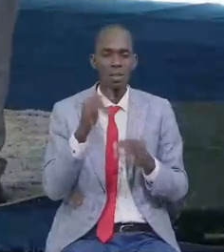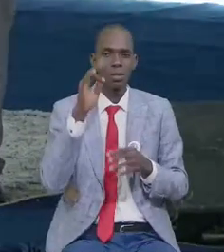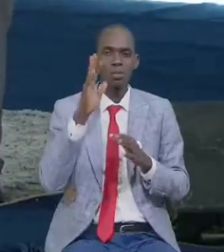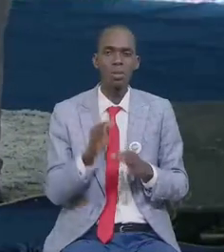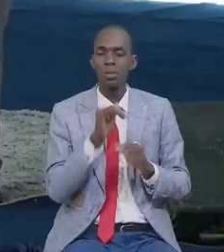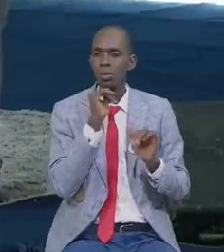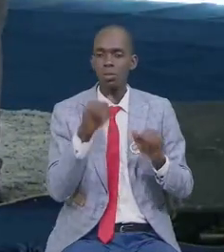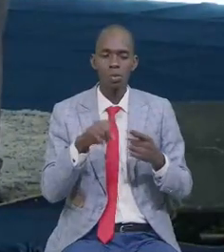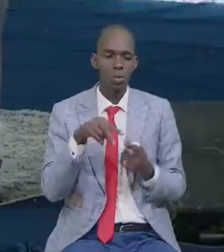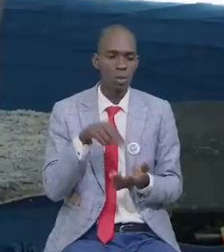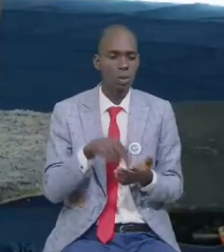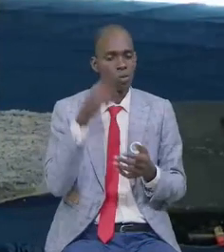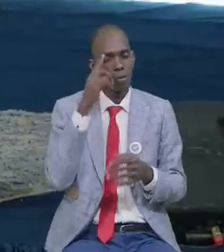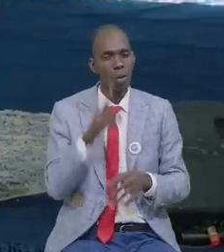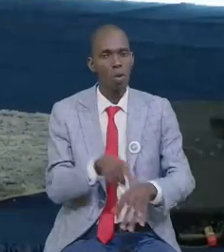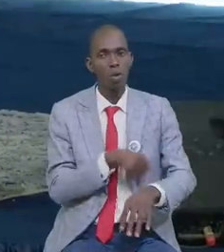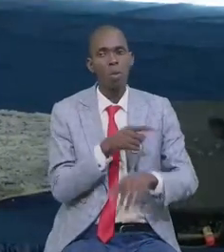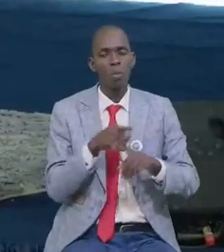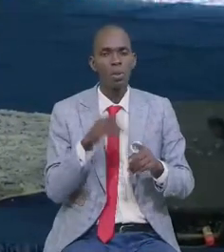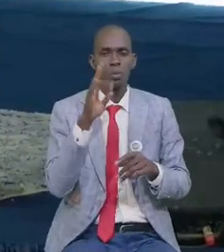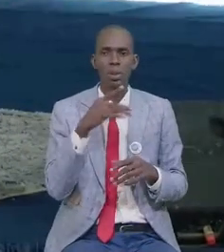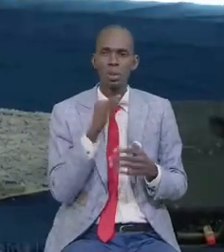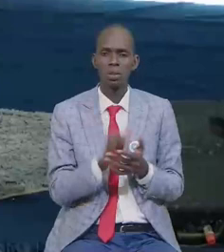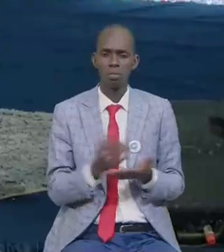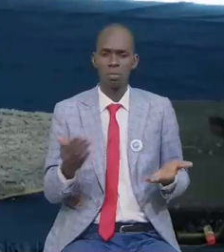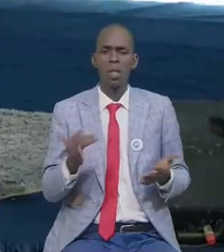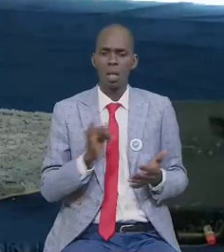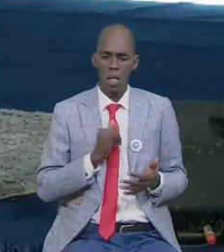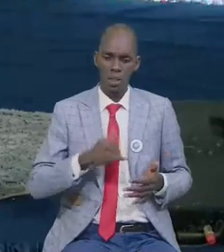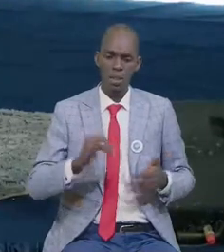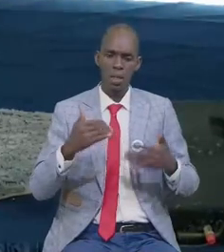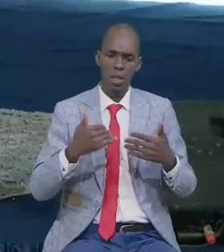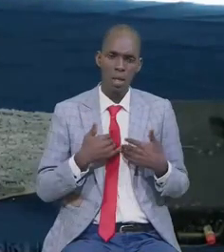pendant longtemps. Mais il a dit, j'ai toujours le message.